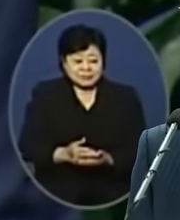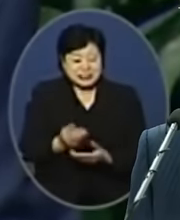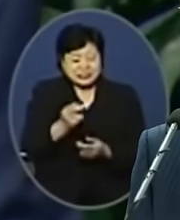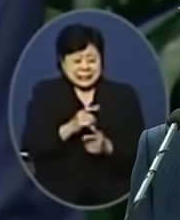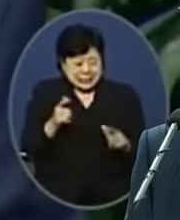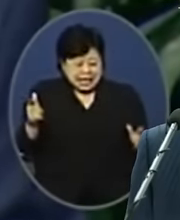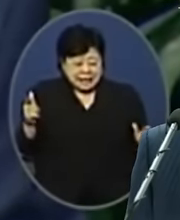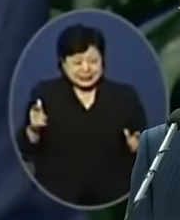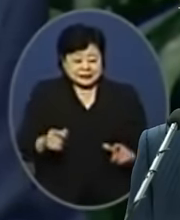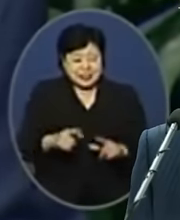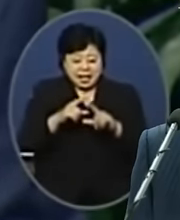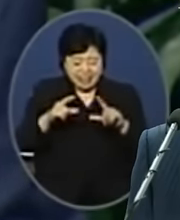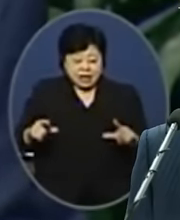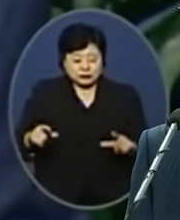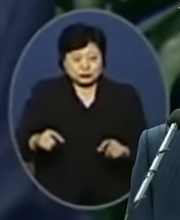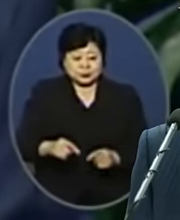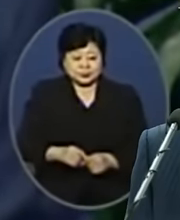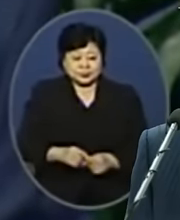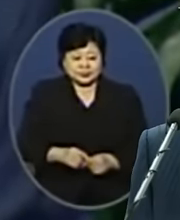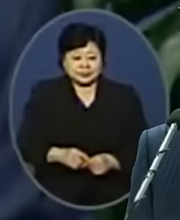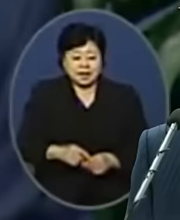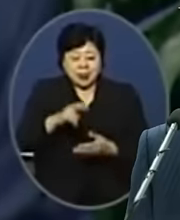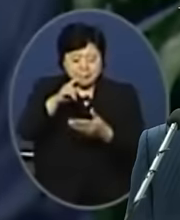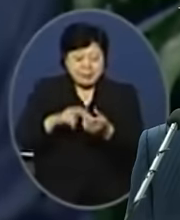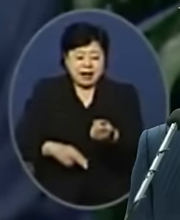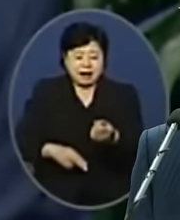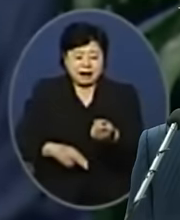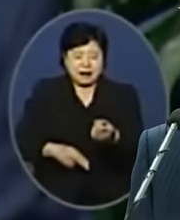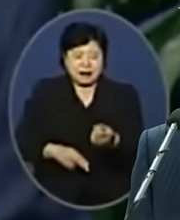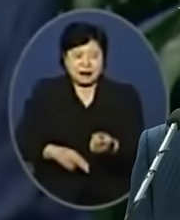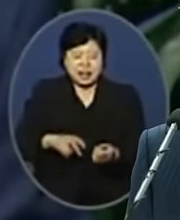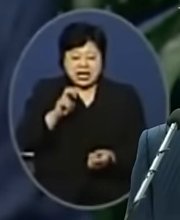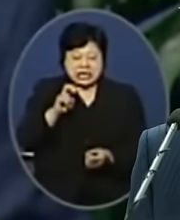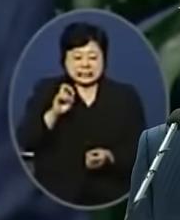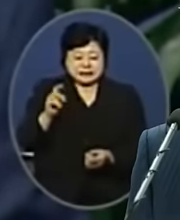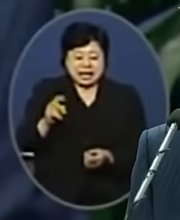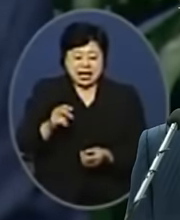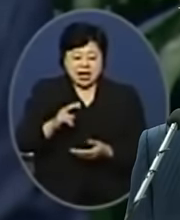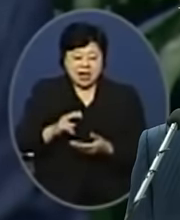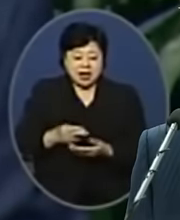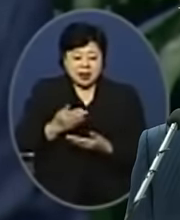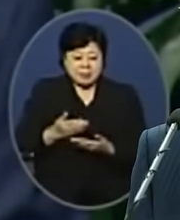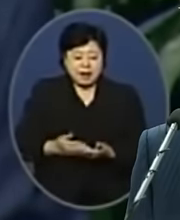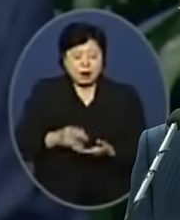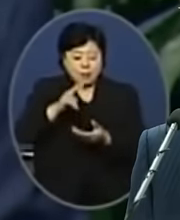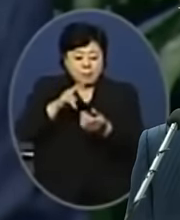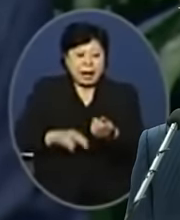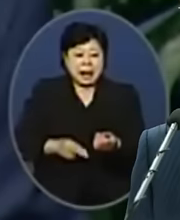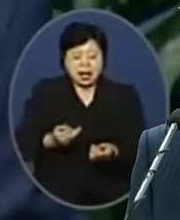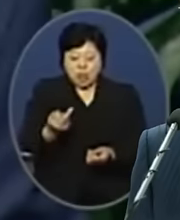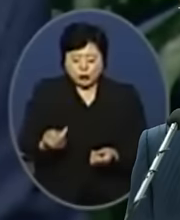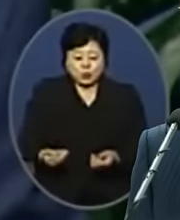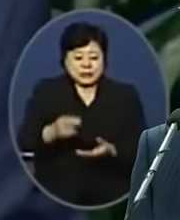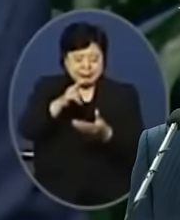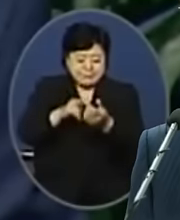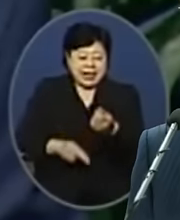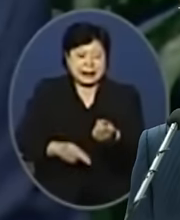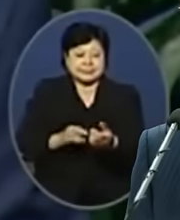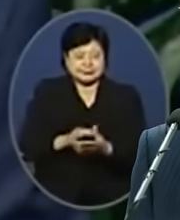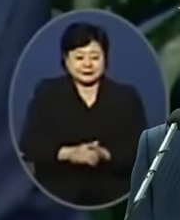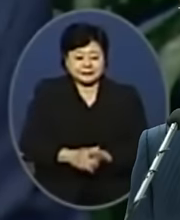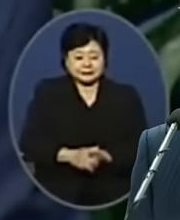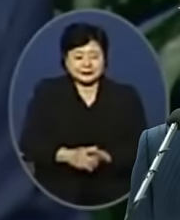아니다. 그리고 아라비안 대상에게서 돈 20냥을 받았습니다. 아, 이 돈 20냥 받았으니